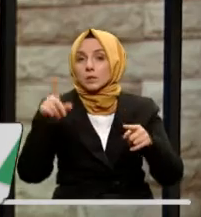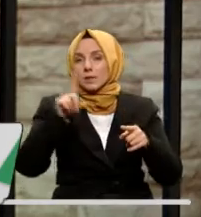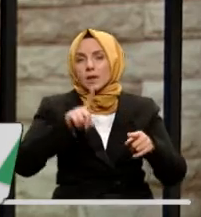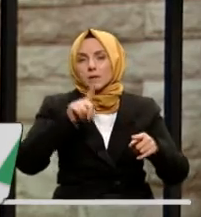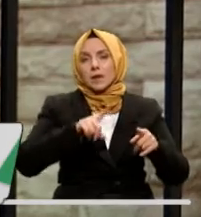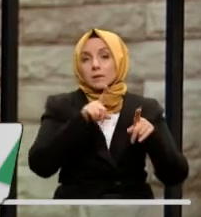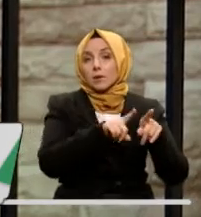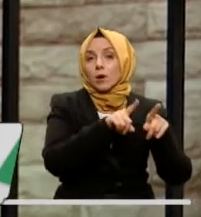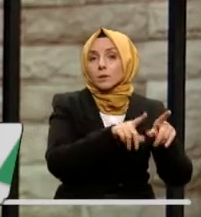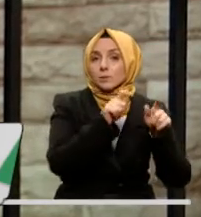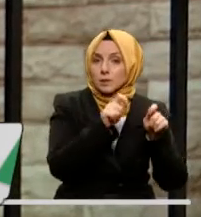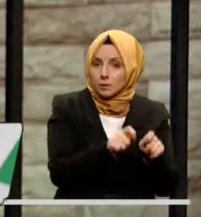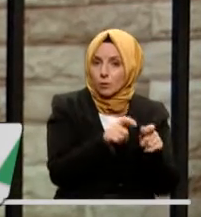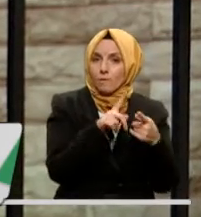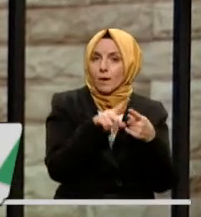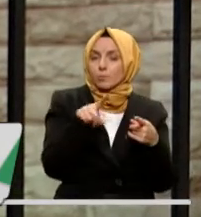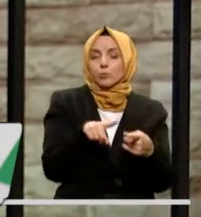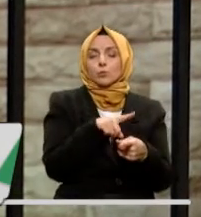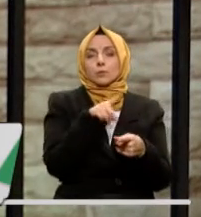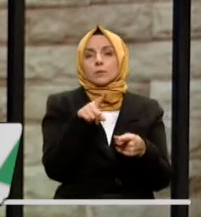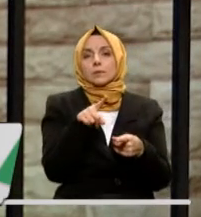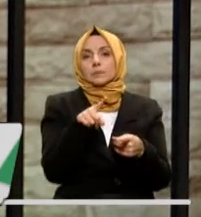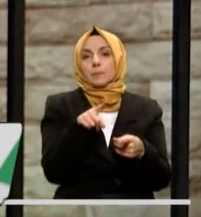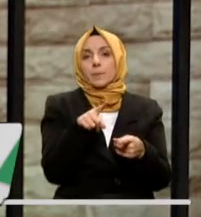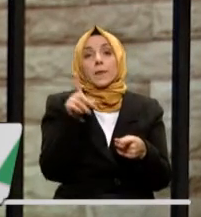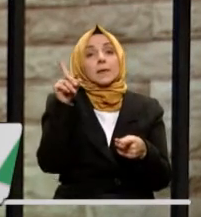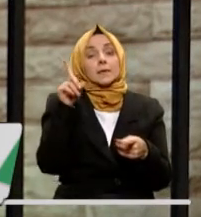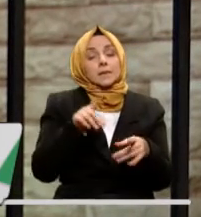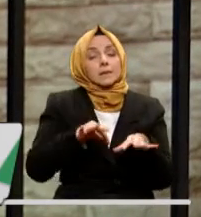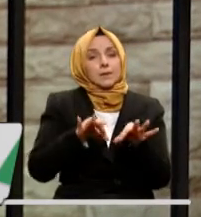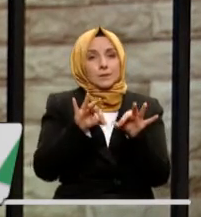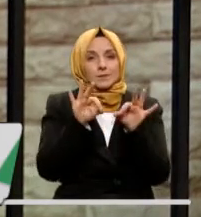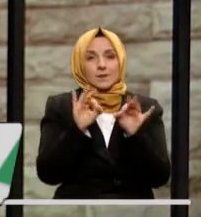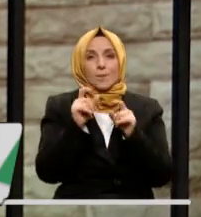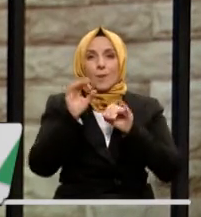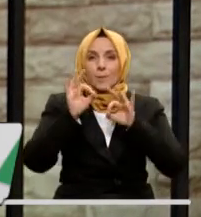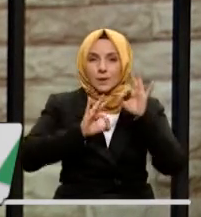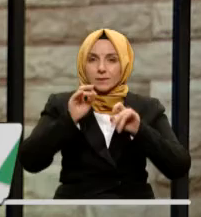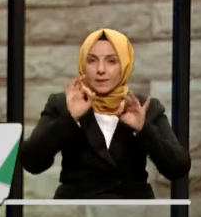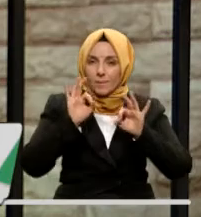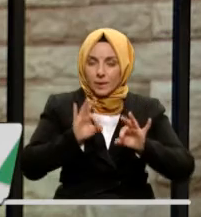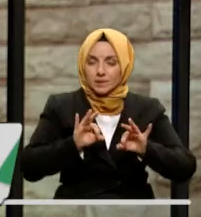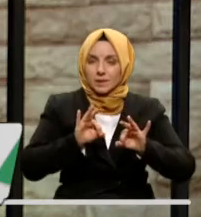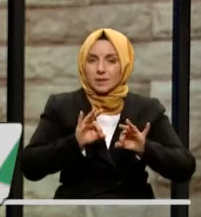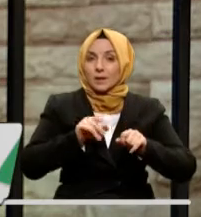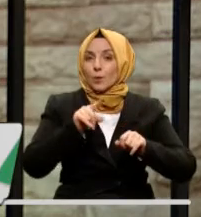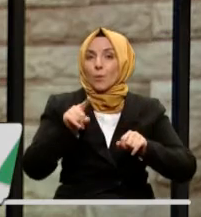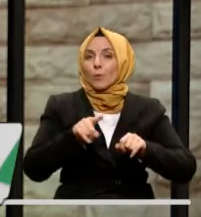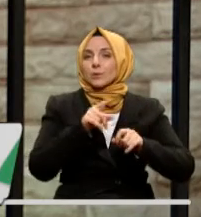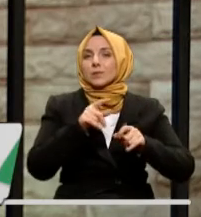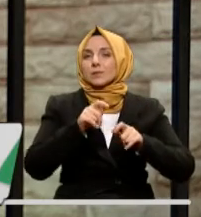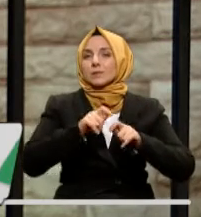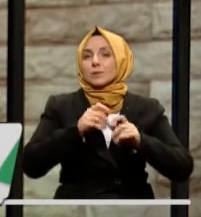ve bunların Yani ilk hazırlama planın dan başlayarak komisyonların